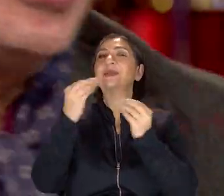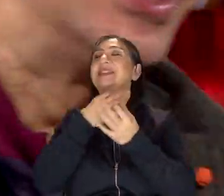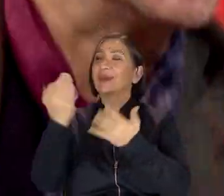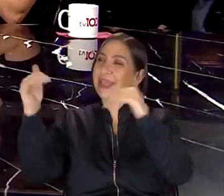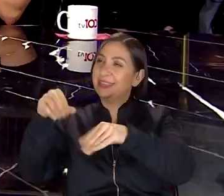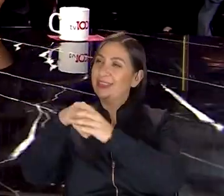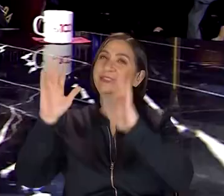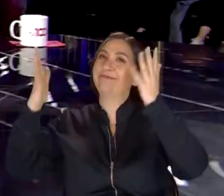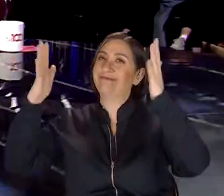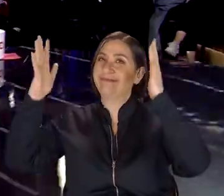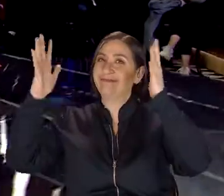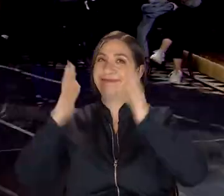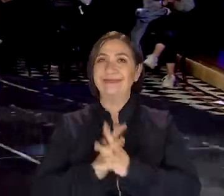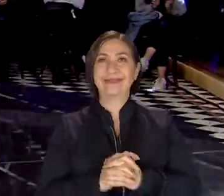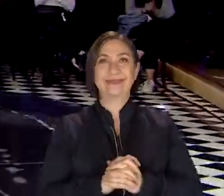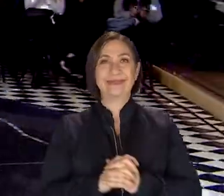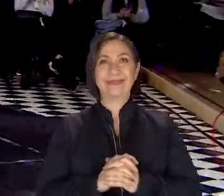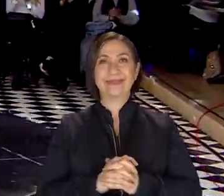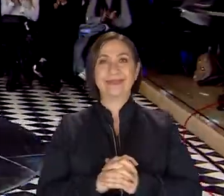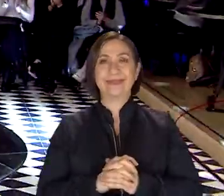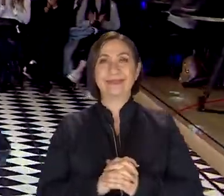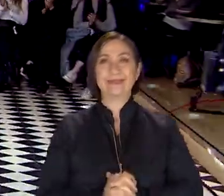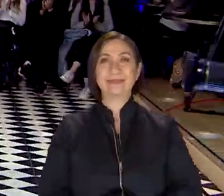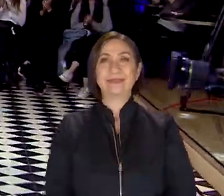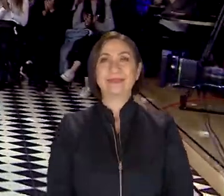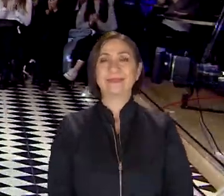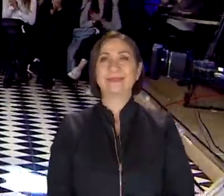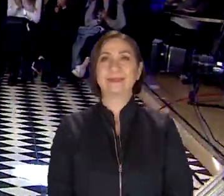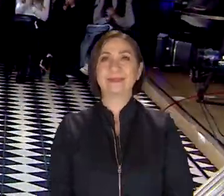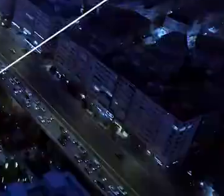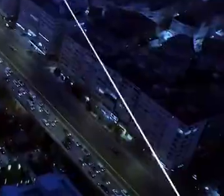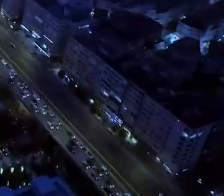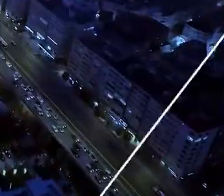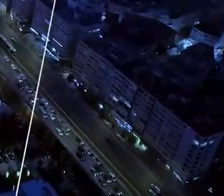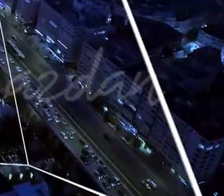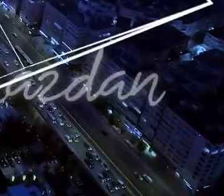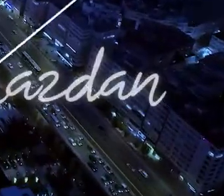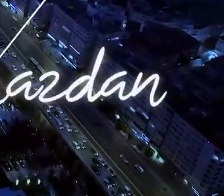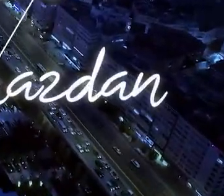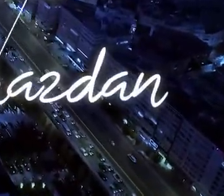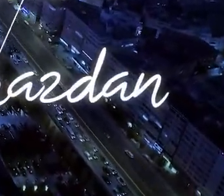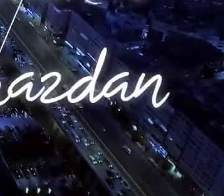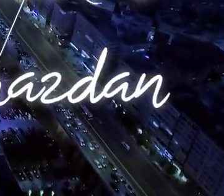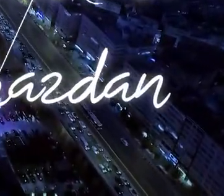teşekkür ederim. Alkışlıyoruz. Harikasın. Uykusuzlar Kulübü'nde biraz daha.